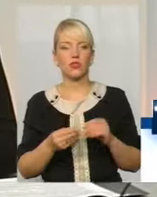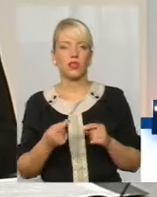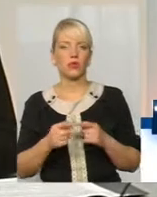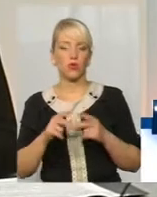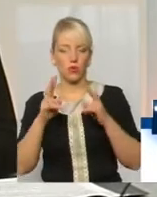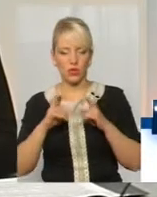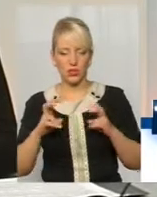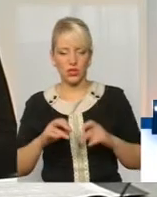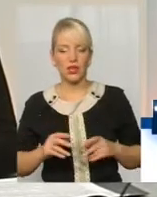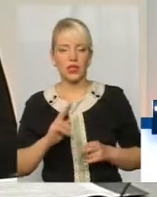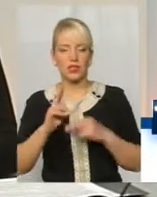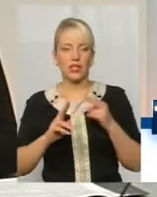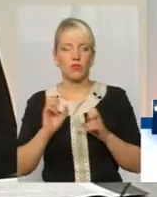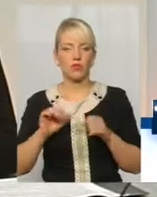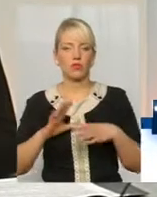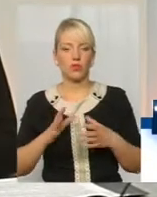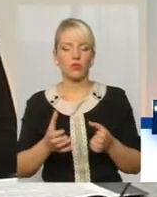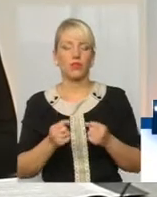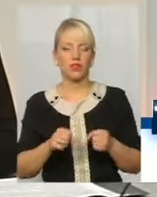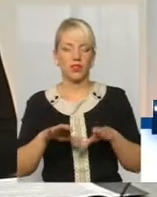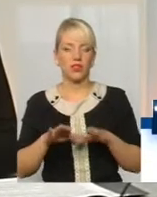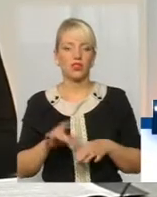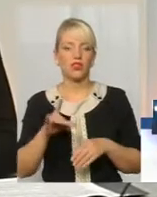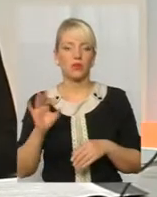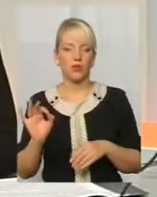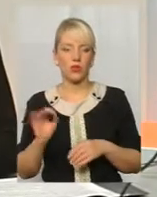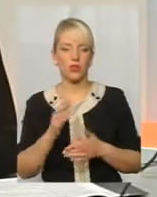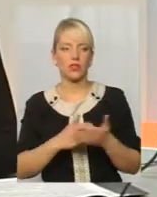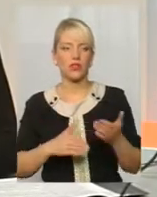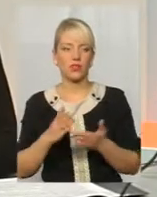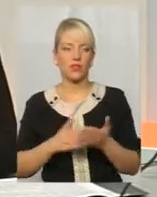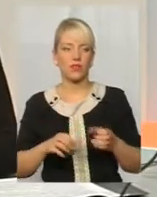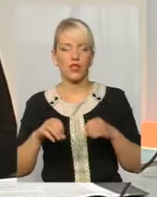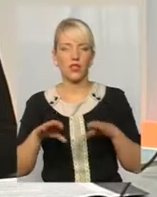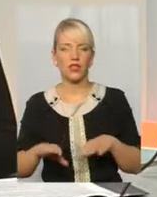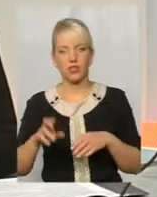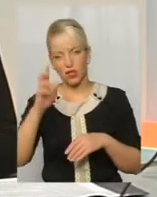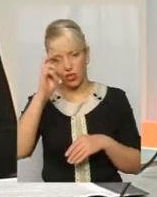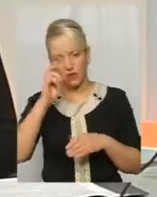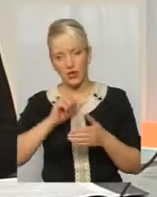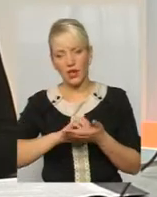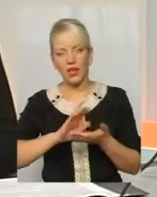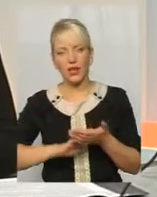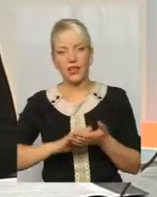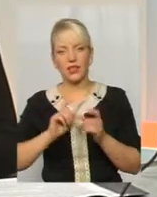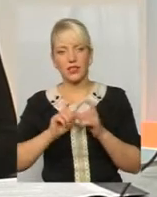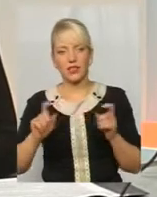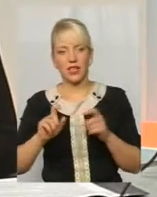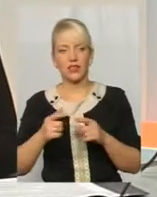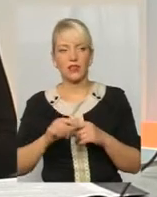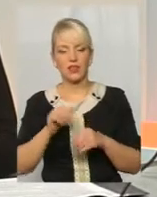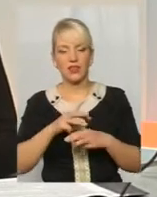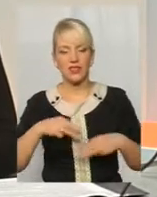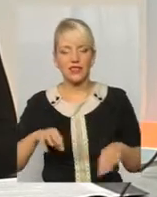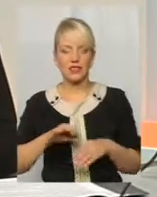розгляду скарги може бути прийнято рішення про скасування рішень державних реєстраторів. Зокрема, Міністерство